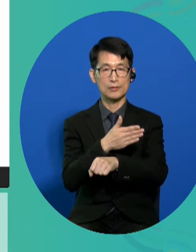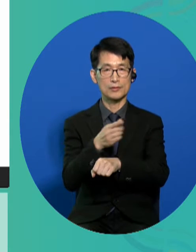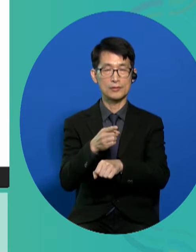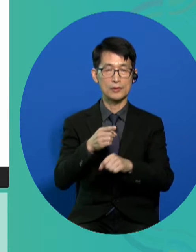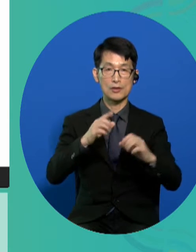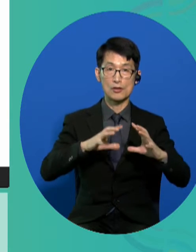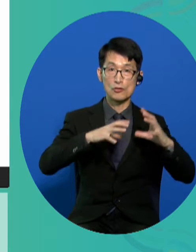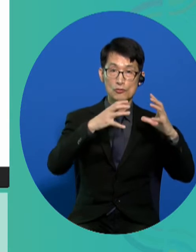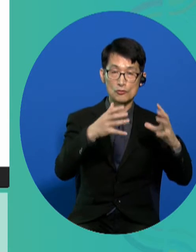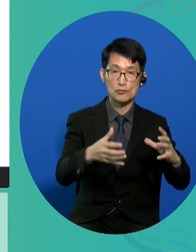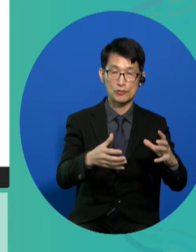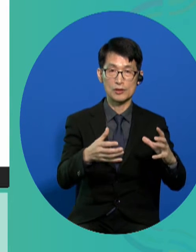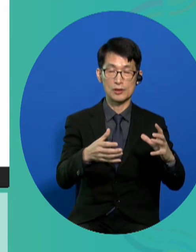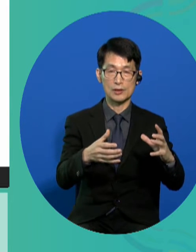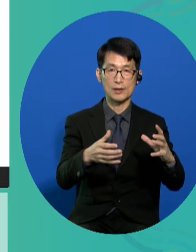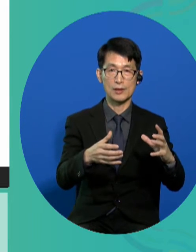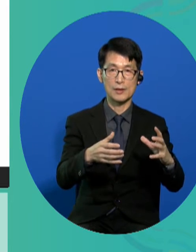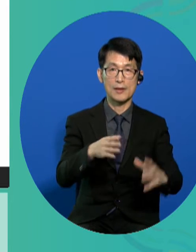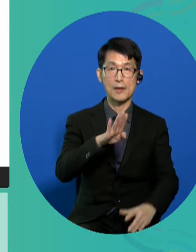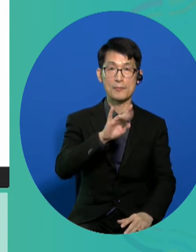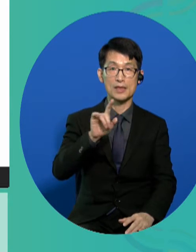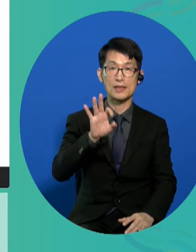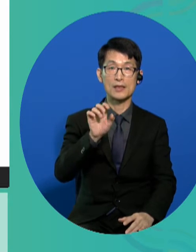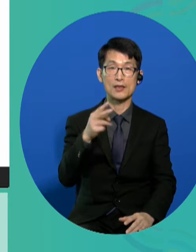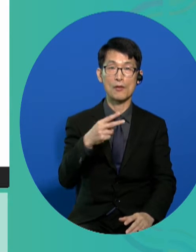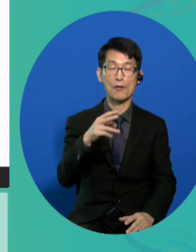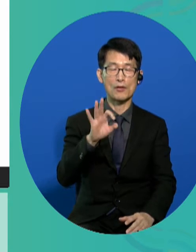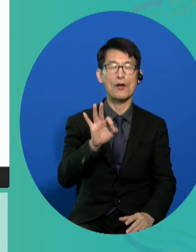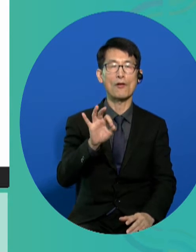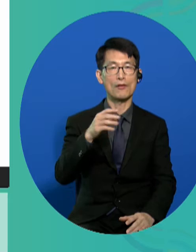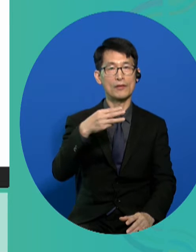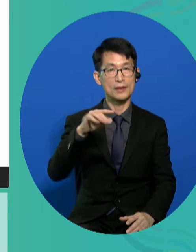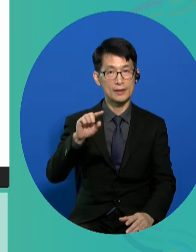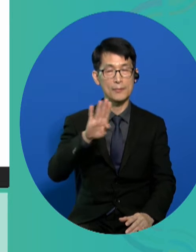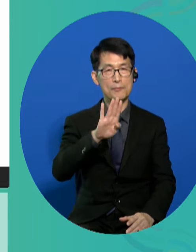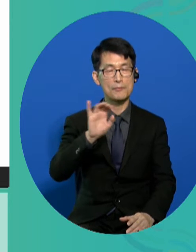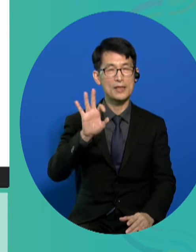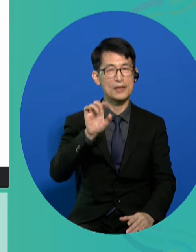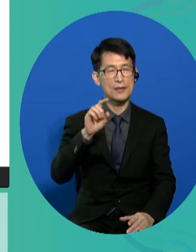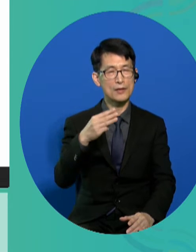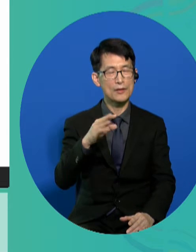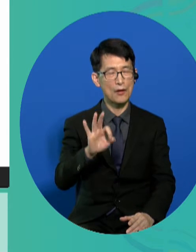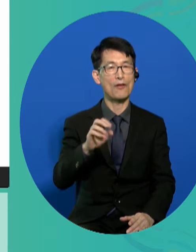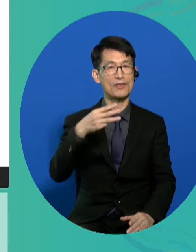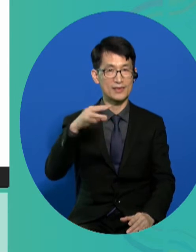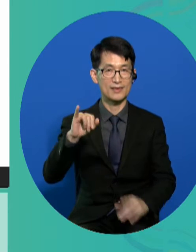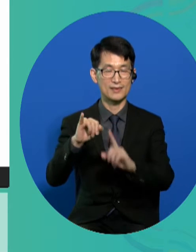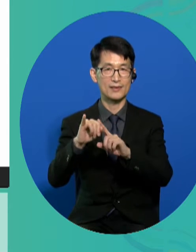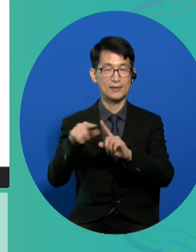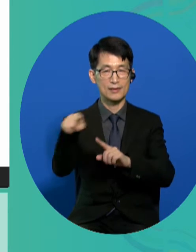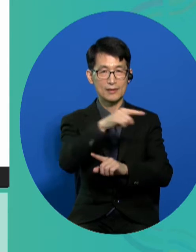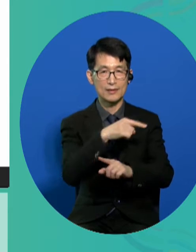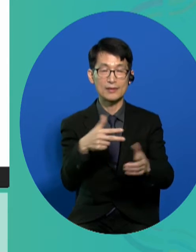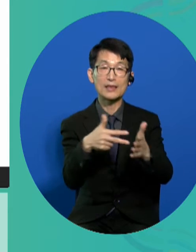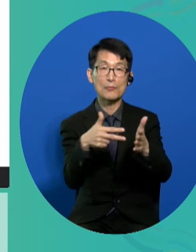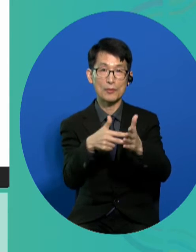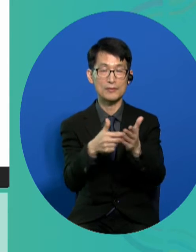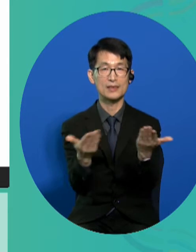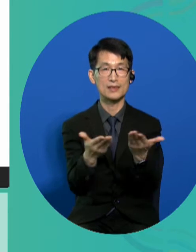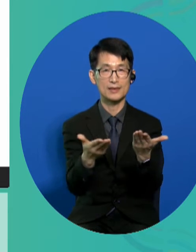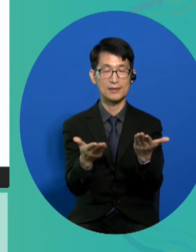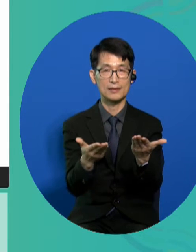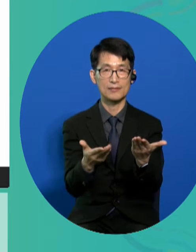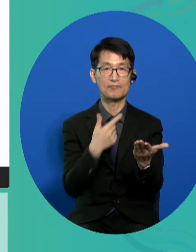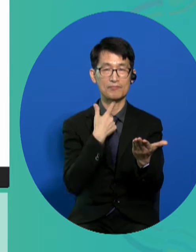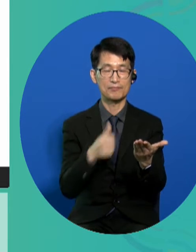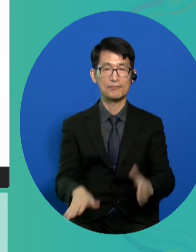비영리 단체 일원으로 이 분야에서 종사해왔습니다. 저는 G3ICT라는 NGO의 부사장으로 일하고 있습니다. 포용적